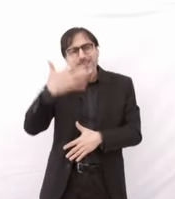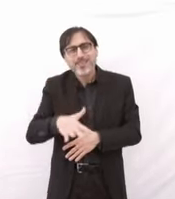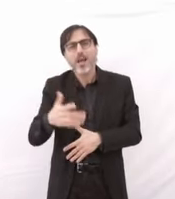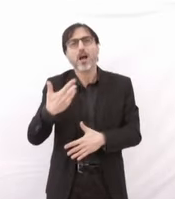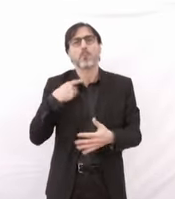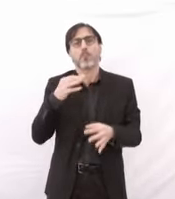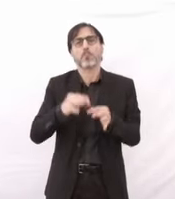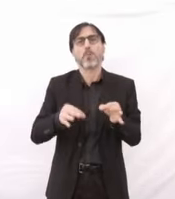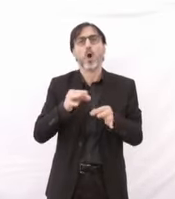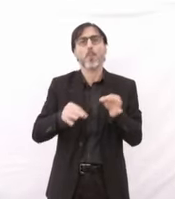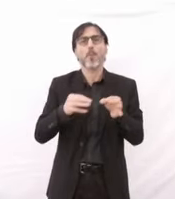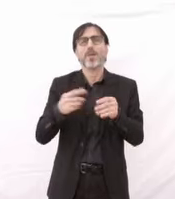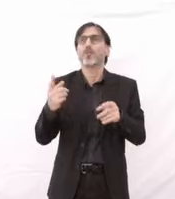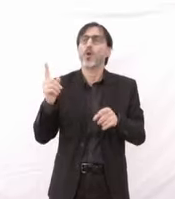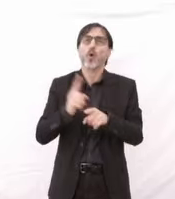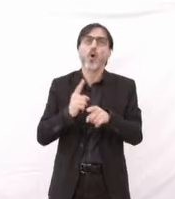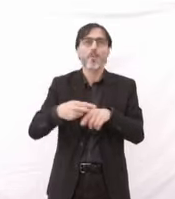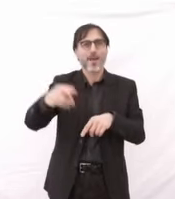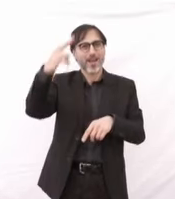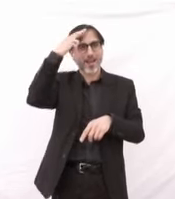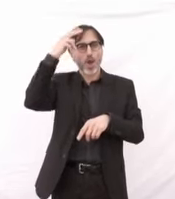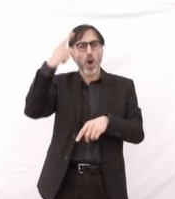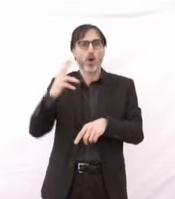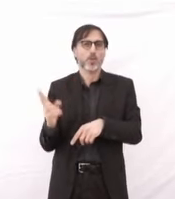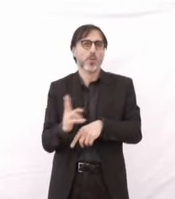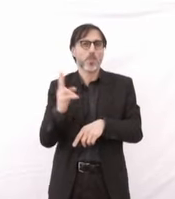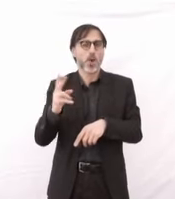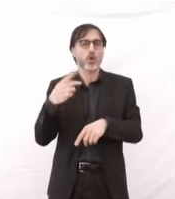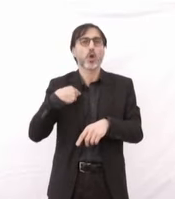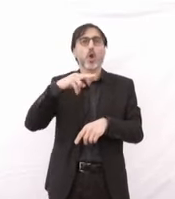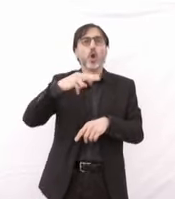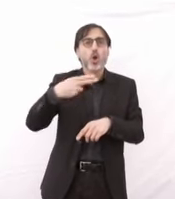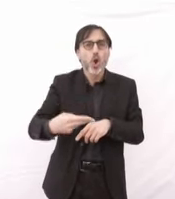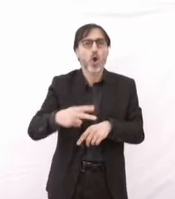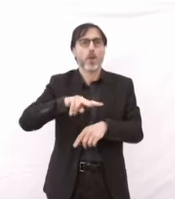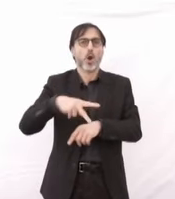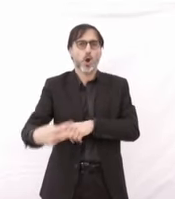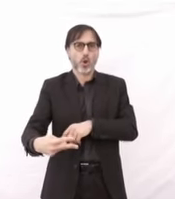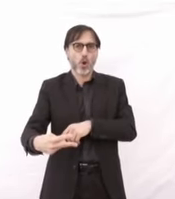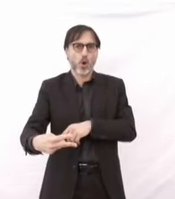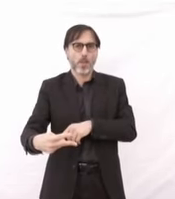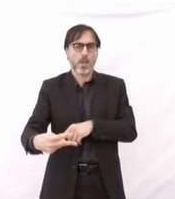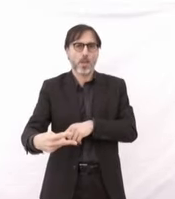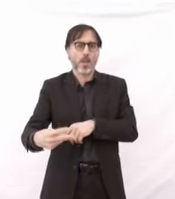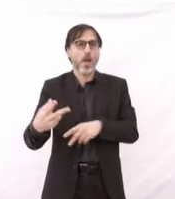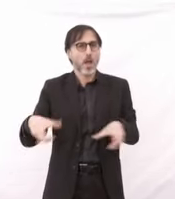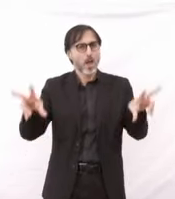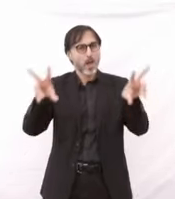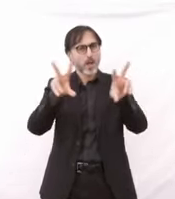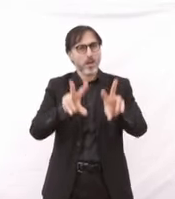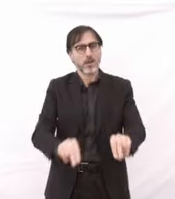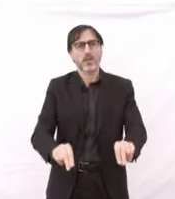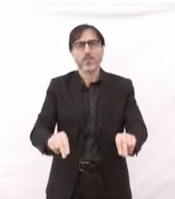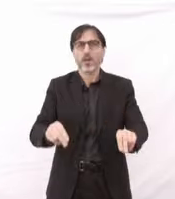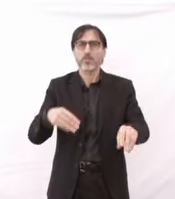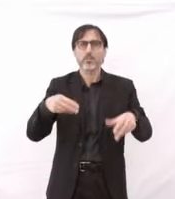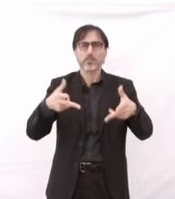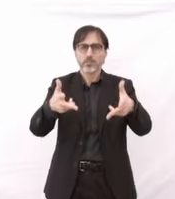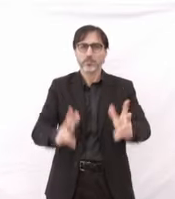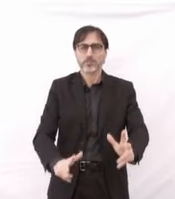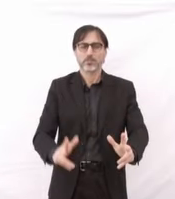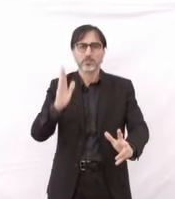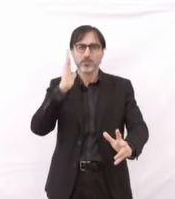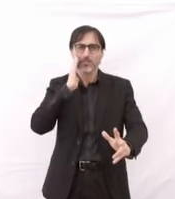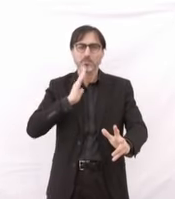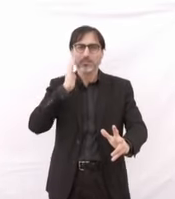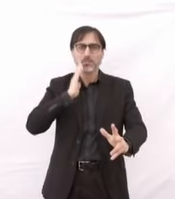questo momento i loro cari vengono ricordati con nome e cognome. Quindi ripeto, prendete posto, se